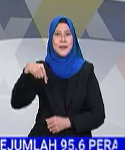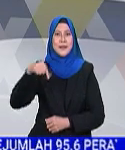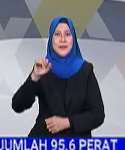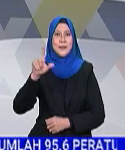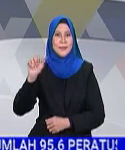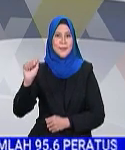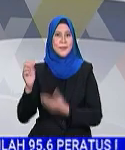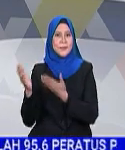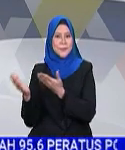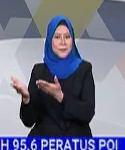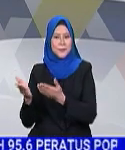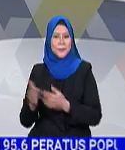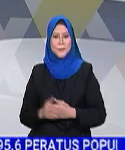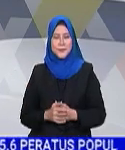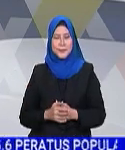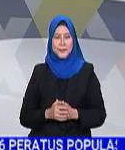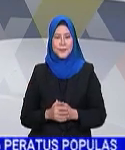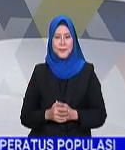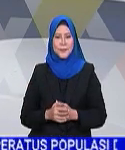sana. Akila?